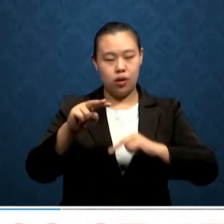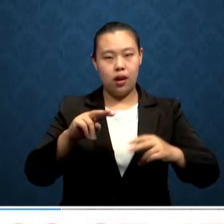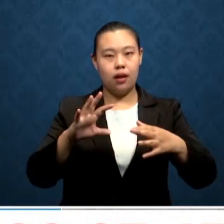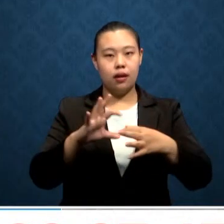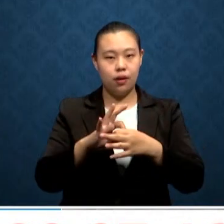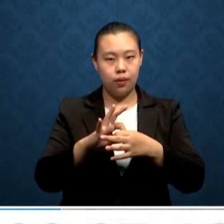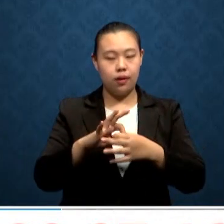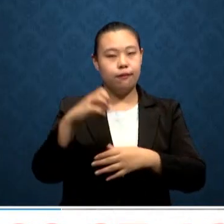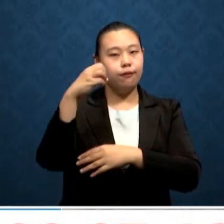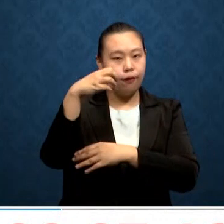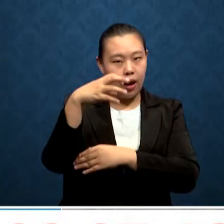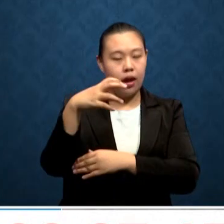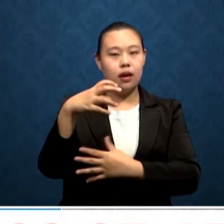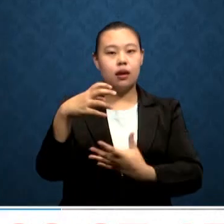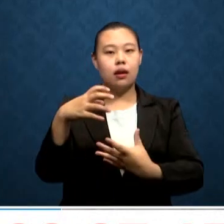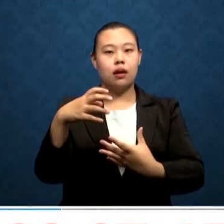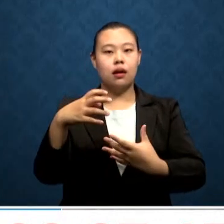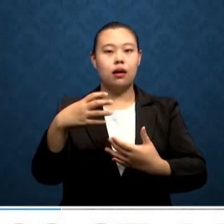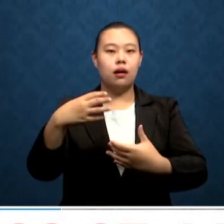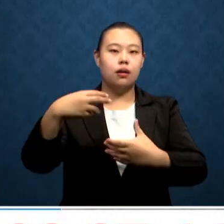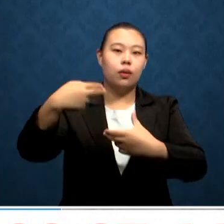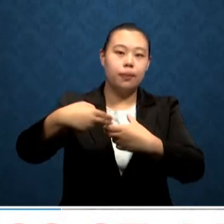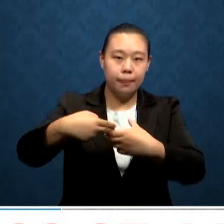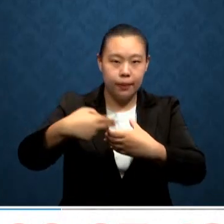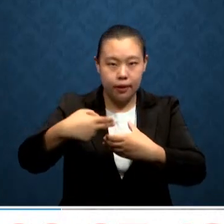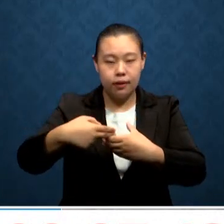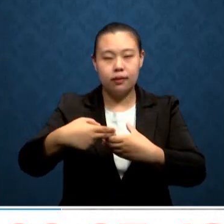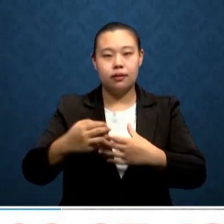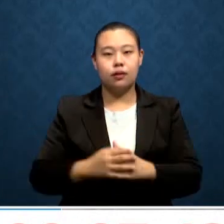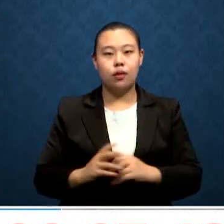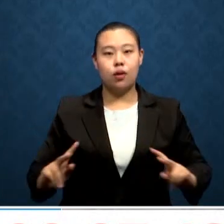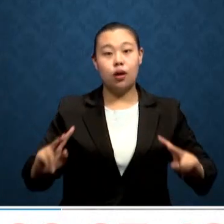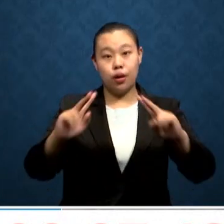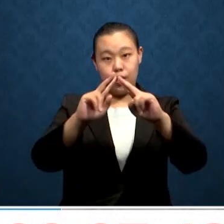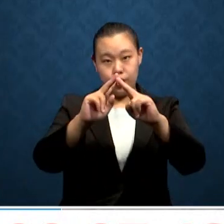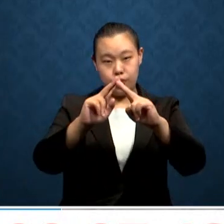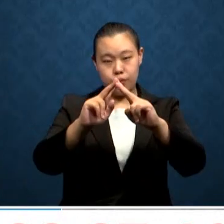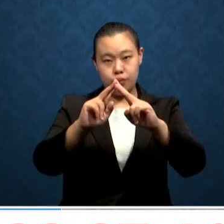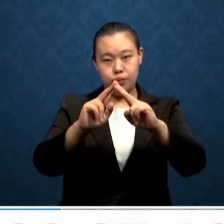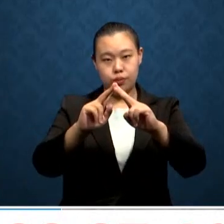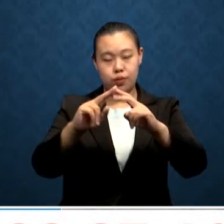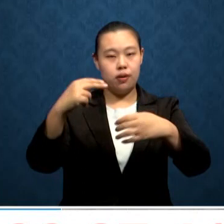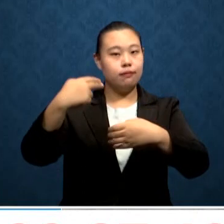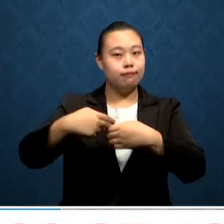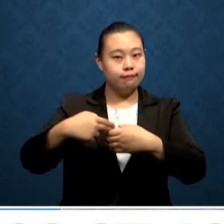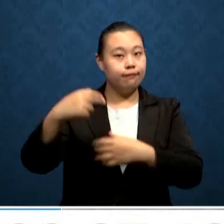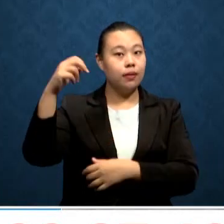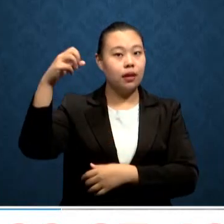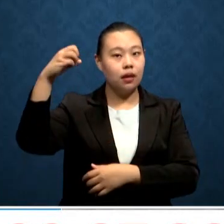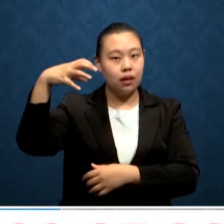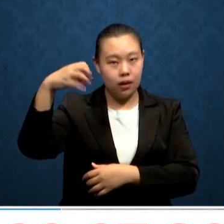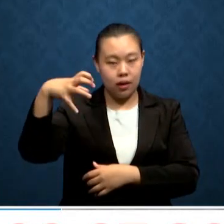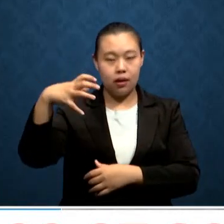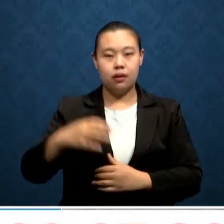กับกิจการพลังงานหรือเรกูเลเตอร์ของกระทรวงพลังงานตามมาตรา